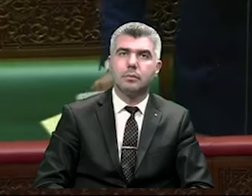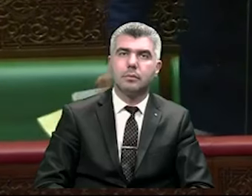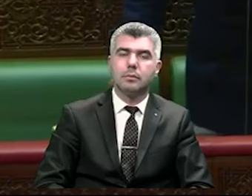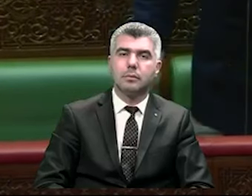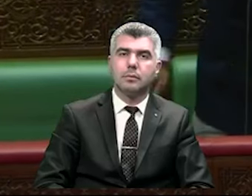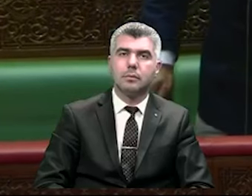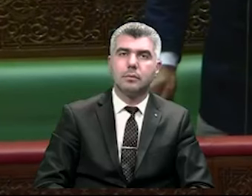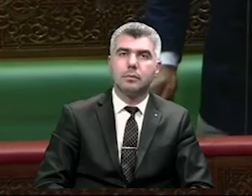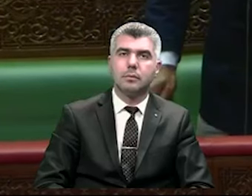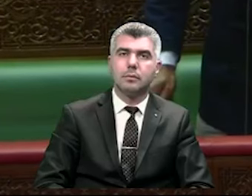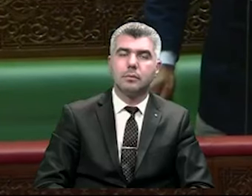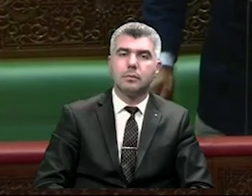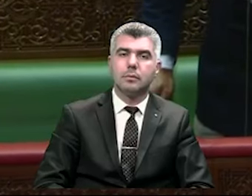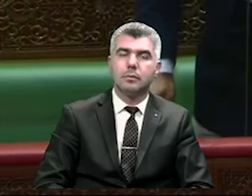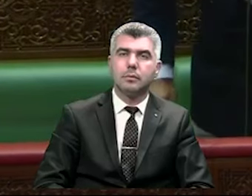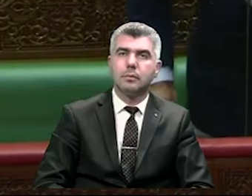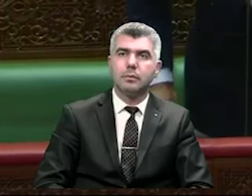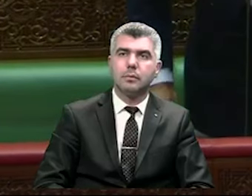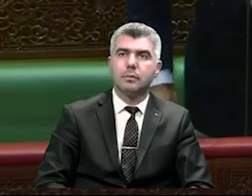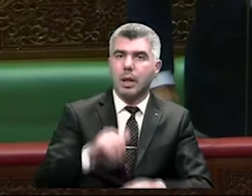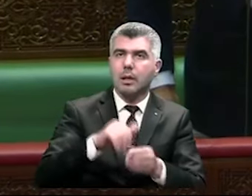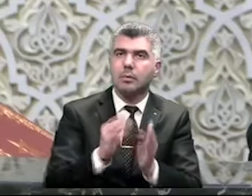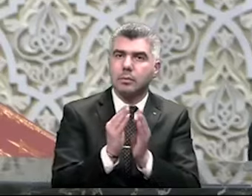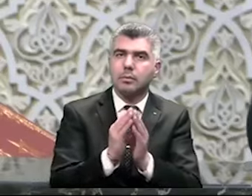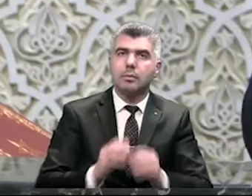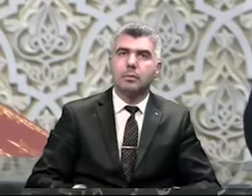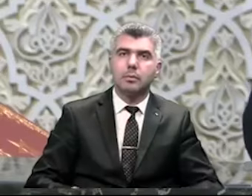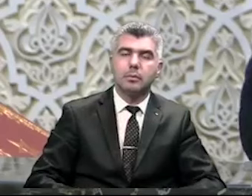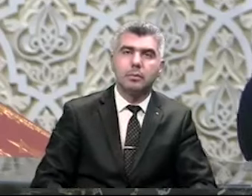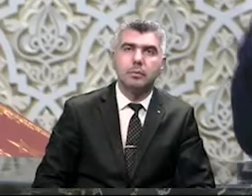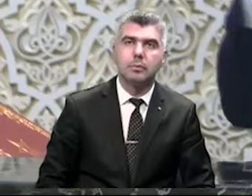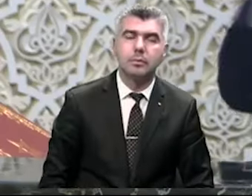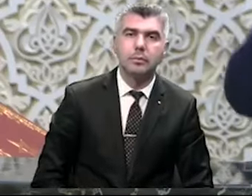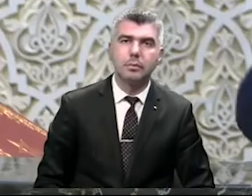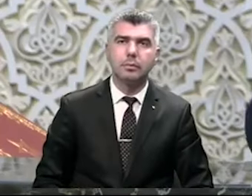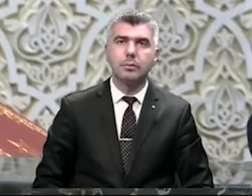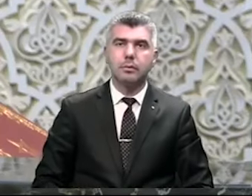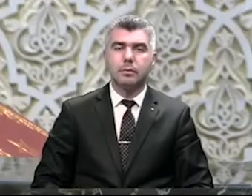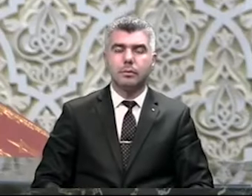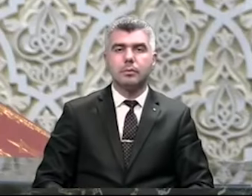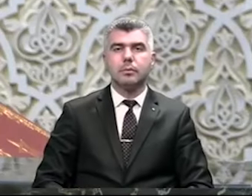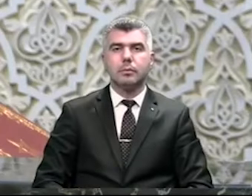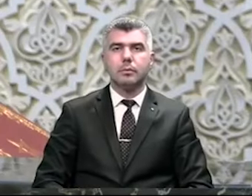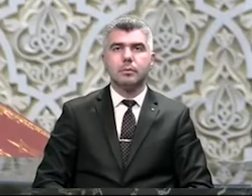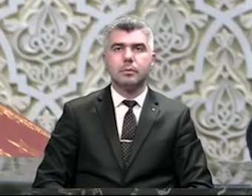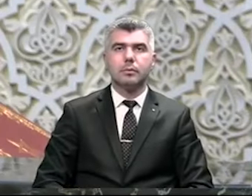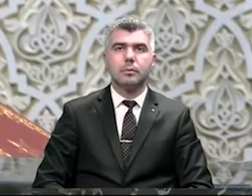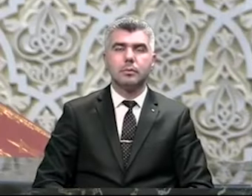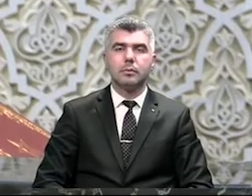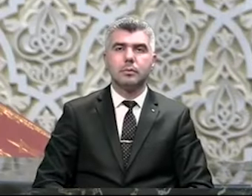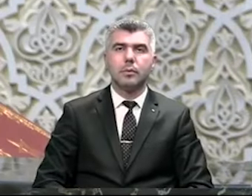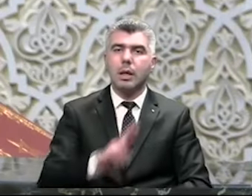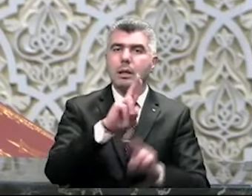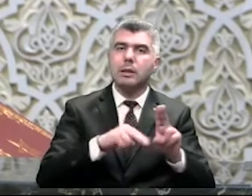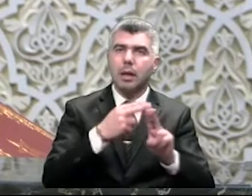مانع صافي مجموعه العداله السقي ماكاين مانع اذا مادام كتجمع وحده الموضوع نقدمه دفعه واحده و نطلب من